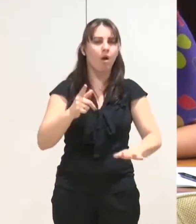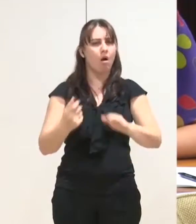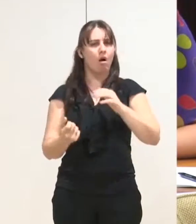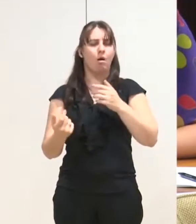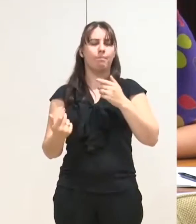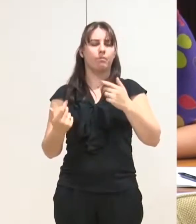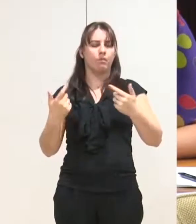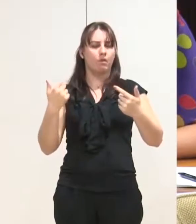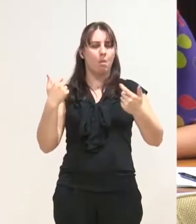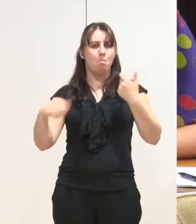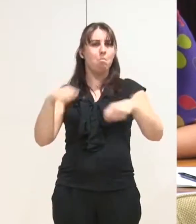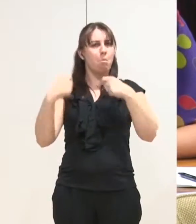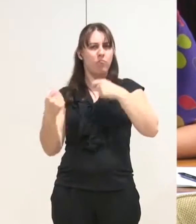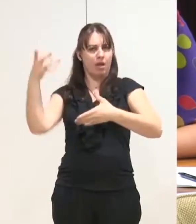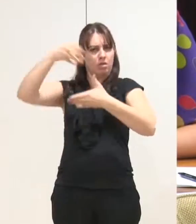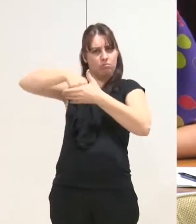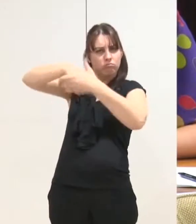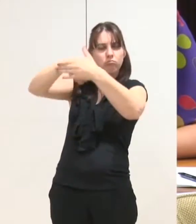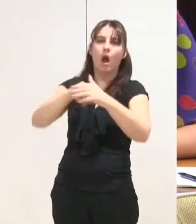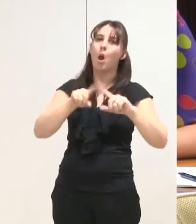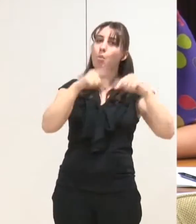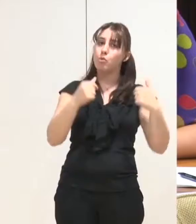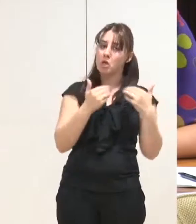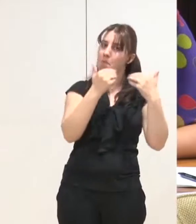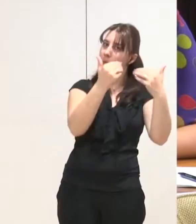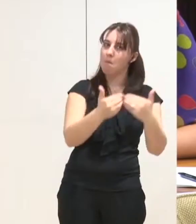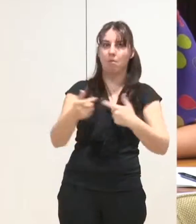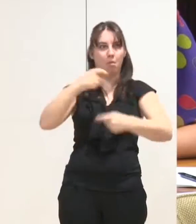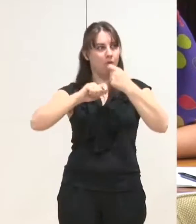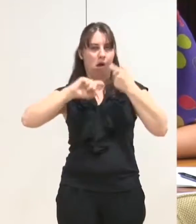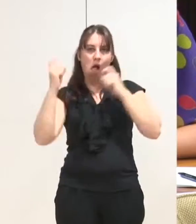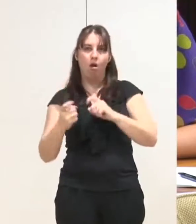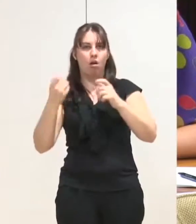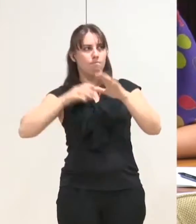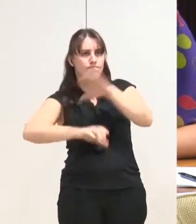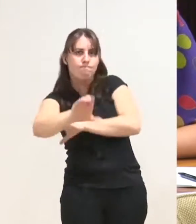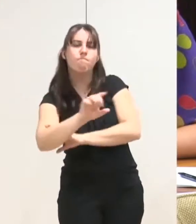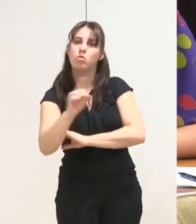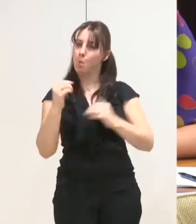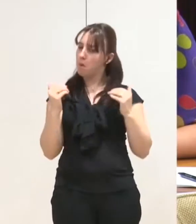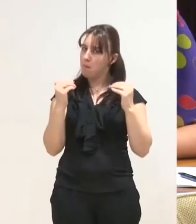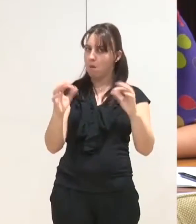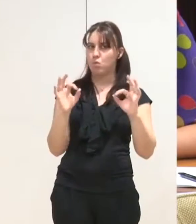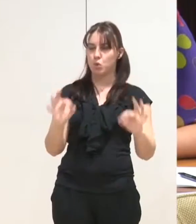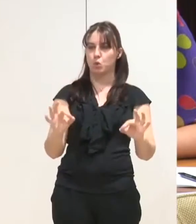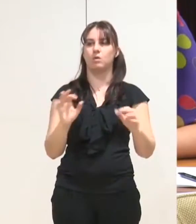modernisations sans bouleverser le projet ni l'économie globale du marché. Alors tout d'abord,